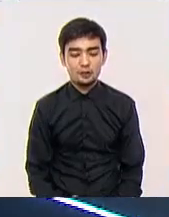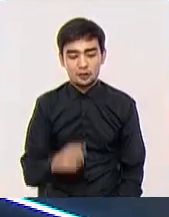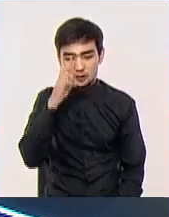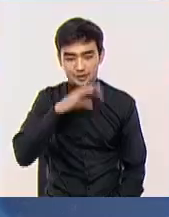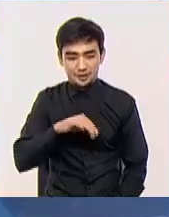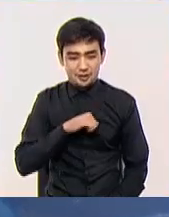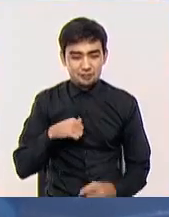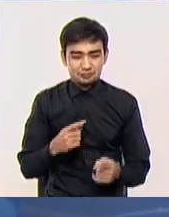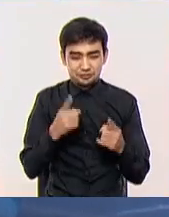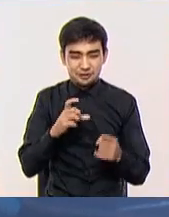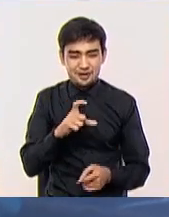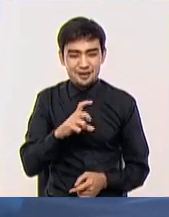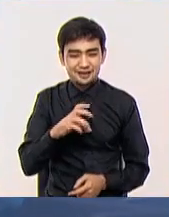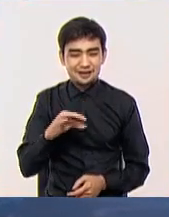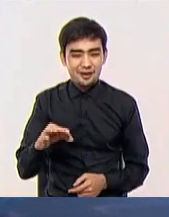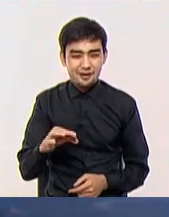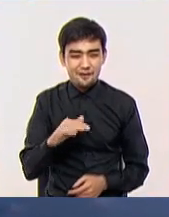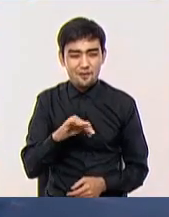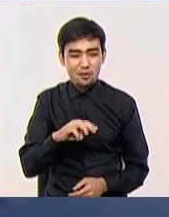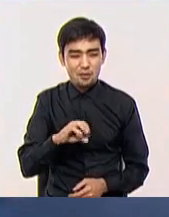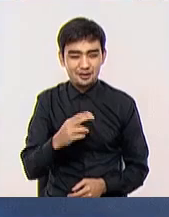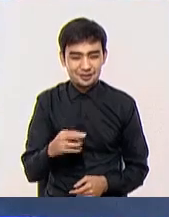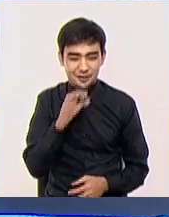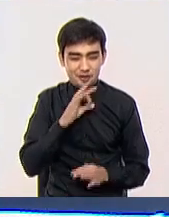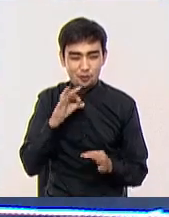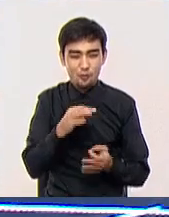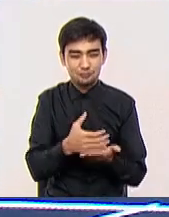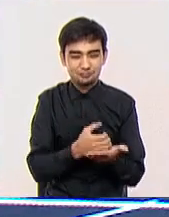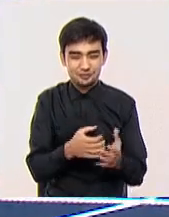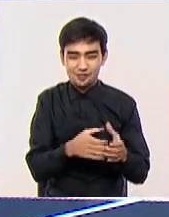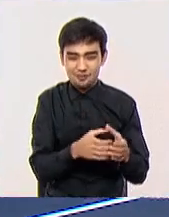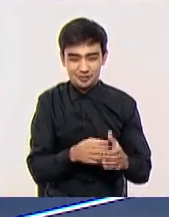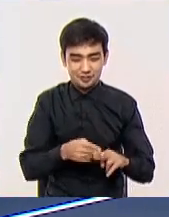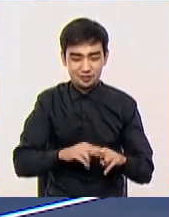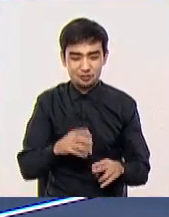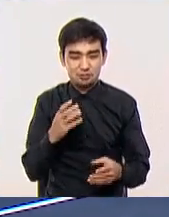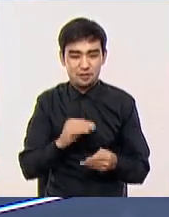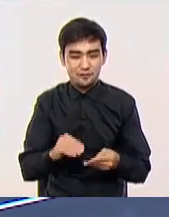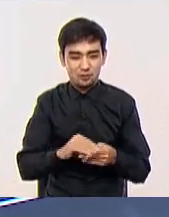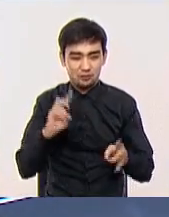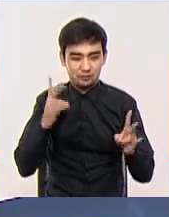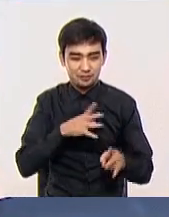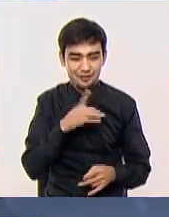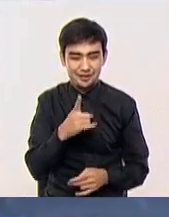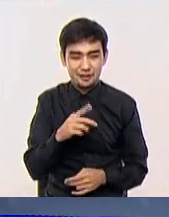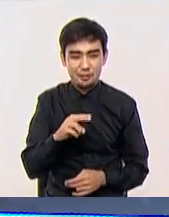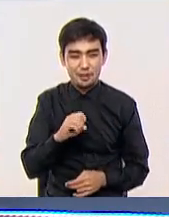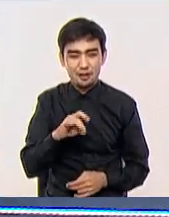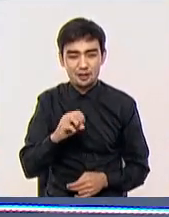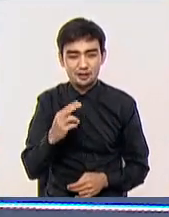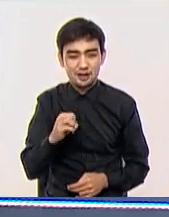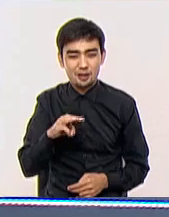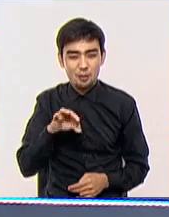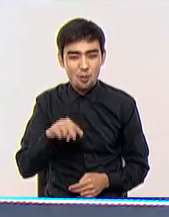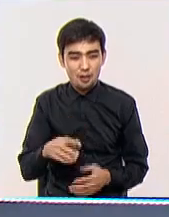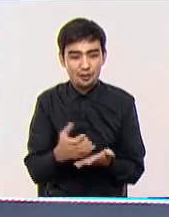Еліміздегі ең ірі ЕСқа фармация дәрі-дәрмек компаниясы тағы да дау қылықты. Былтыр пандемия кезінде халық бір түйір парацетамол табалмай отырғанда